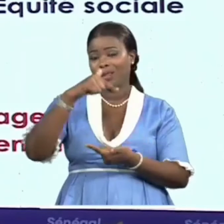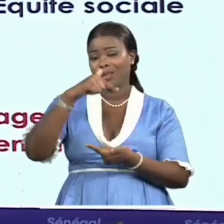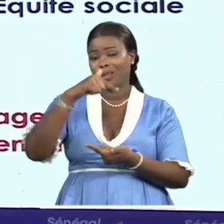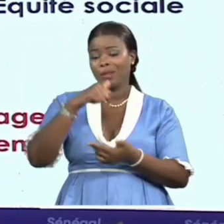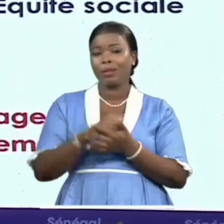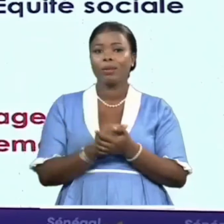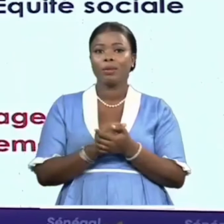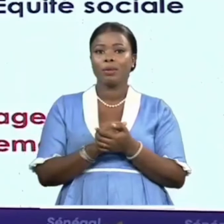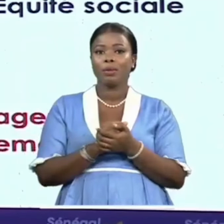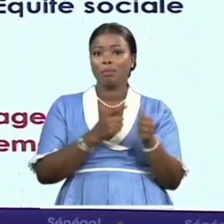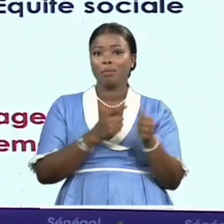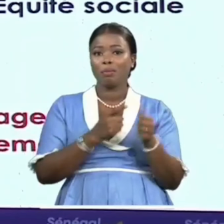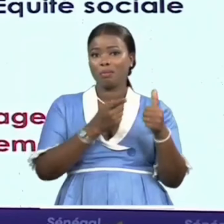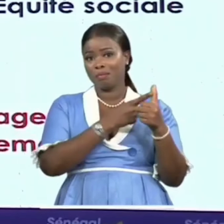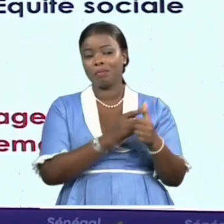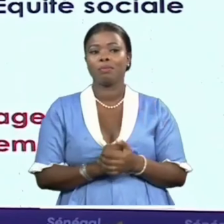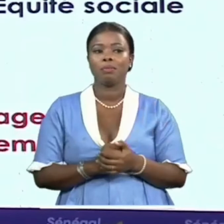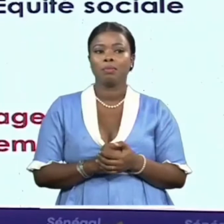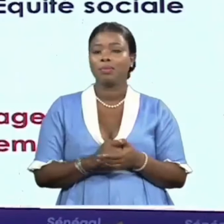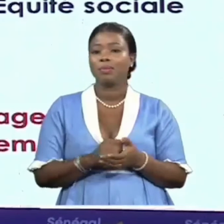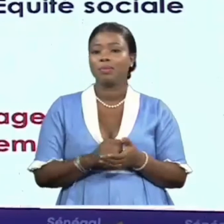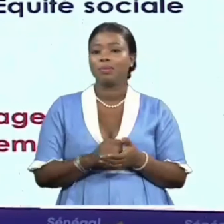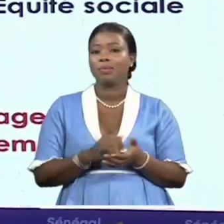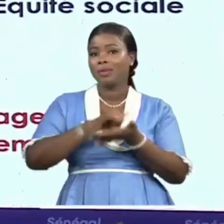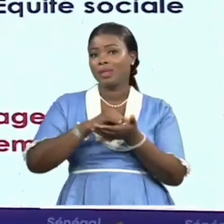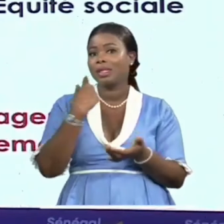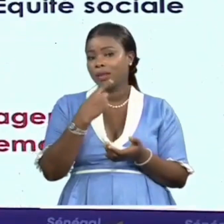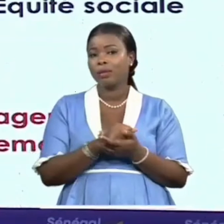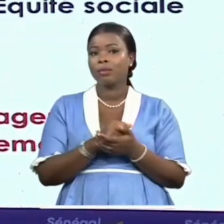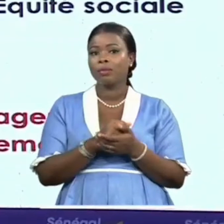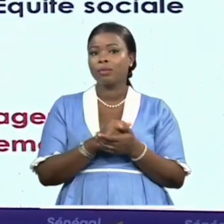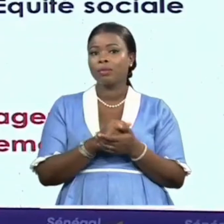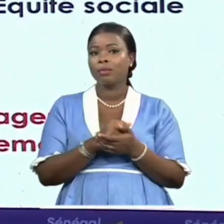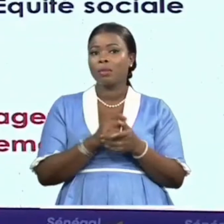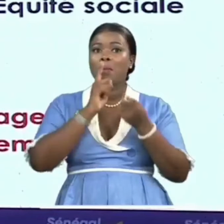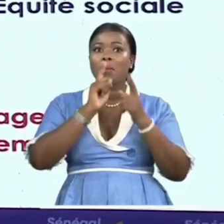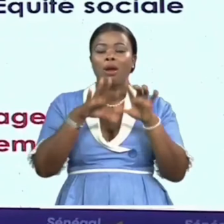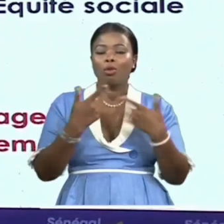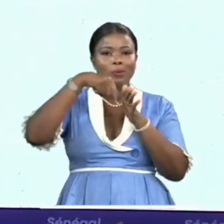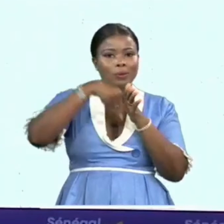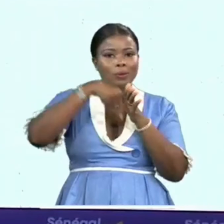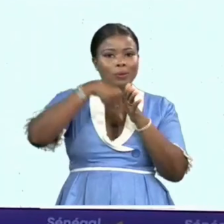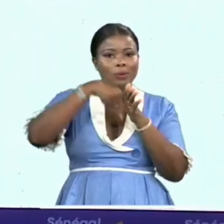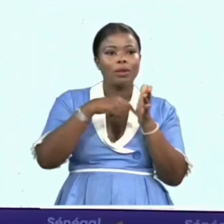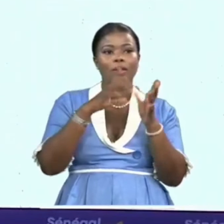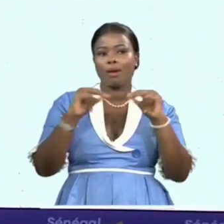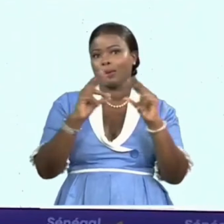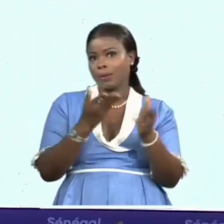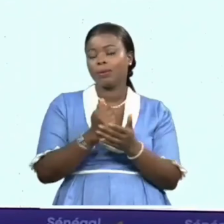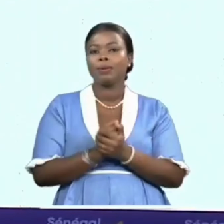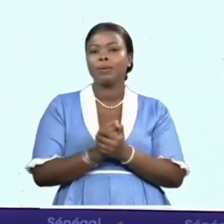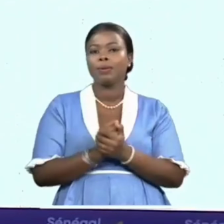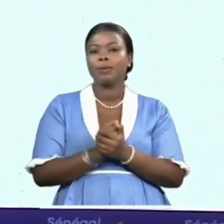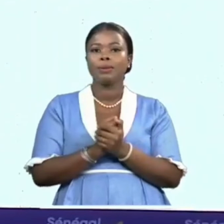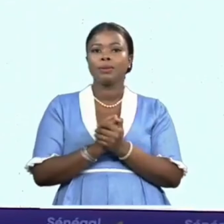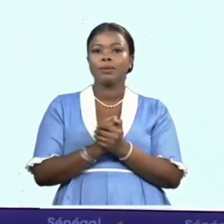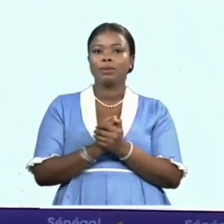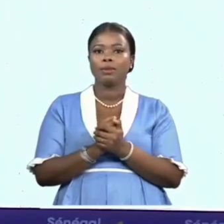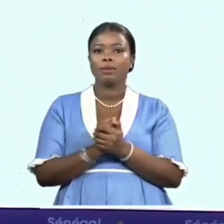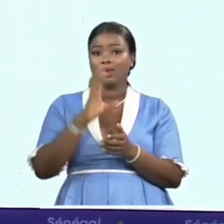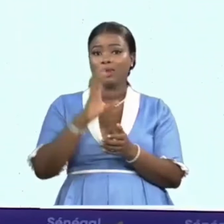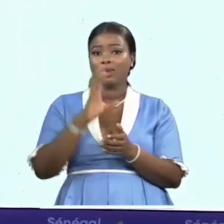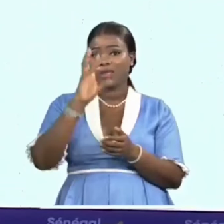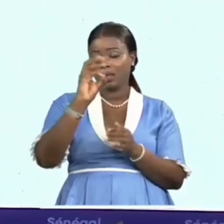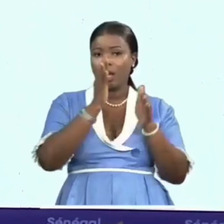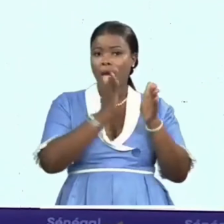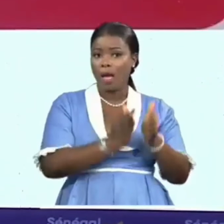préalable c'est ce qui fonde la définition des quatre axes stratégiques ces six axes majeurs